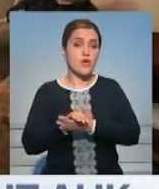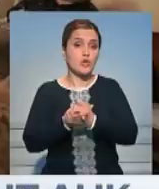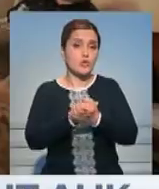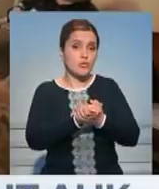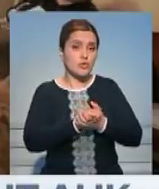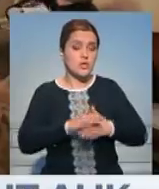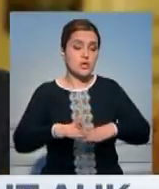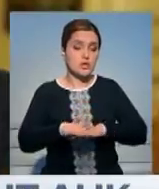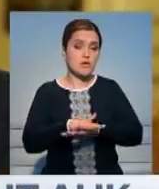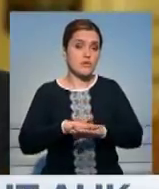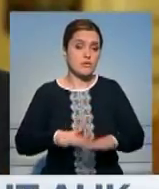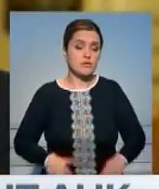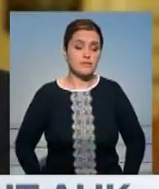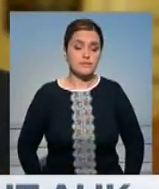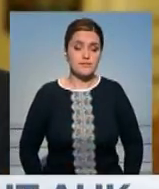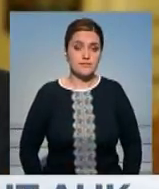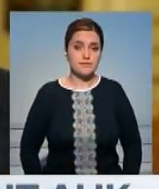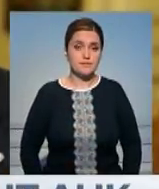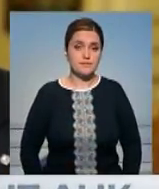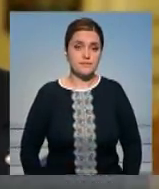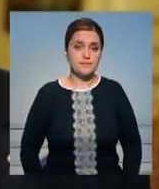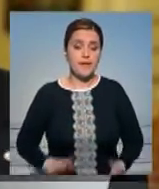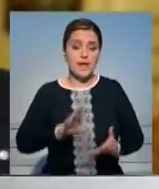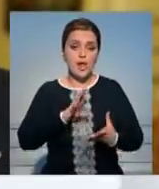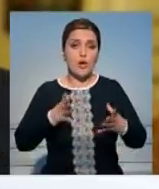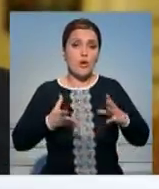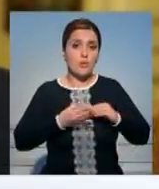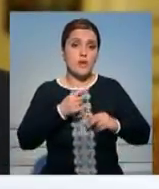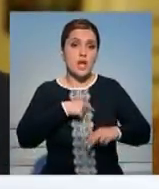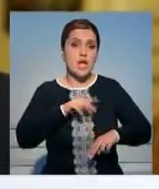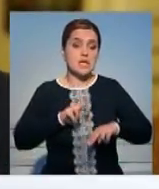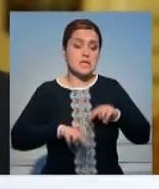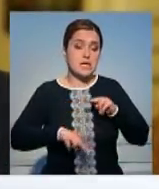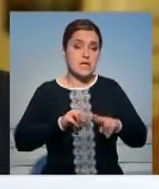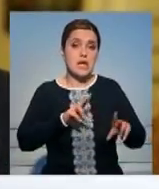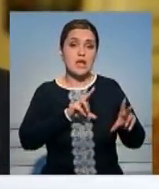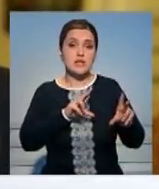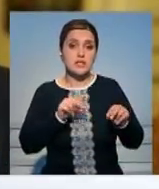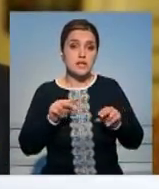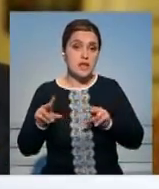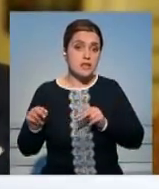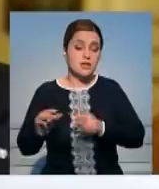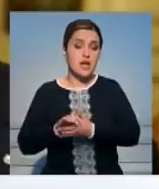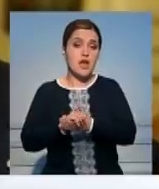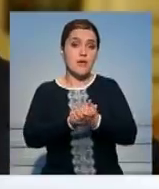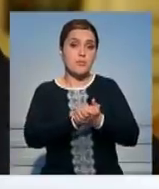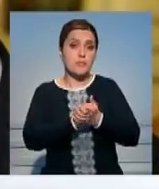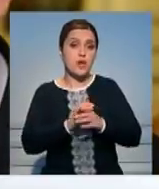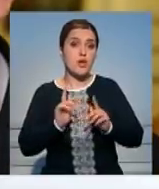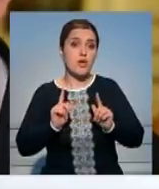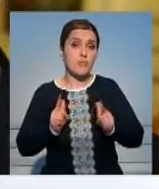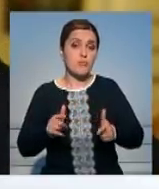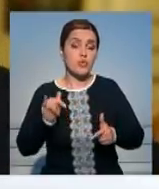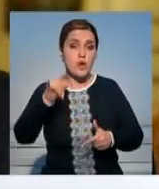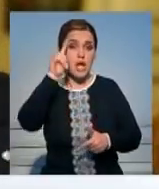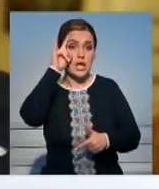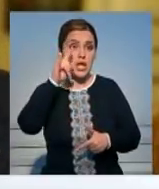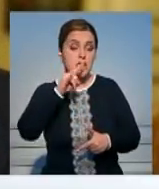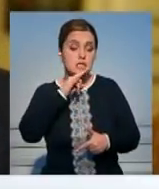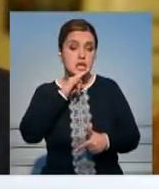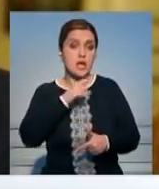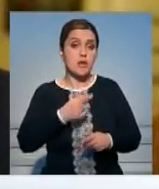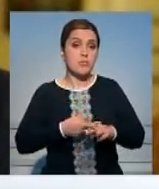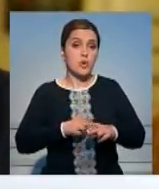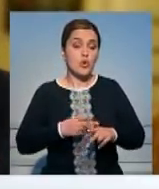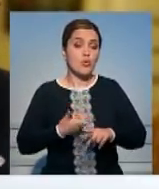они. Общее настроение мира, благополучия, согласия, оно доминирует и превалирует. И это очень